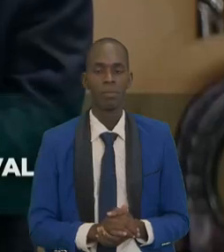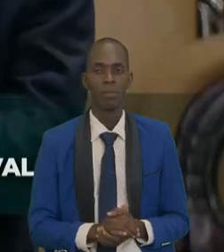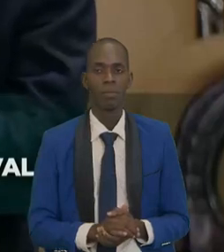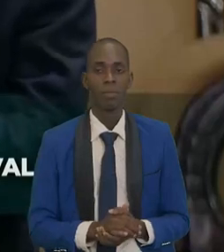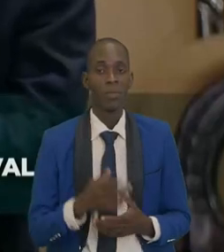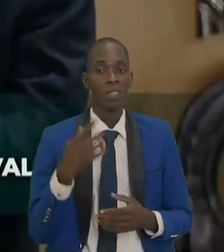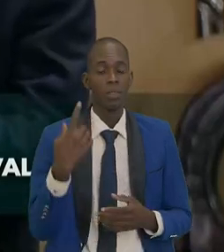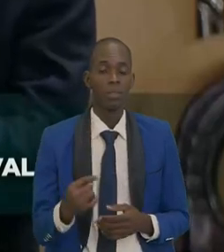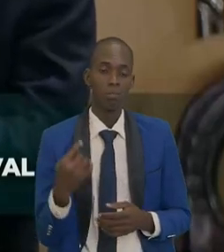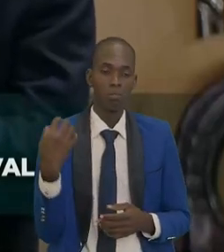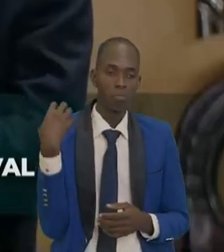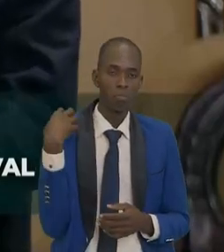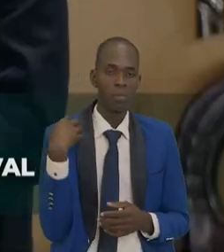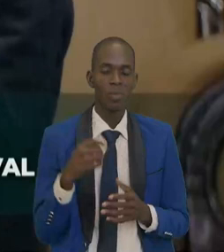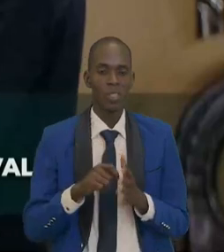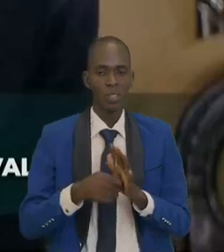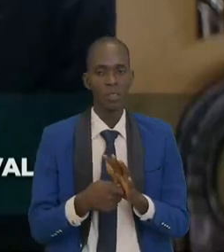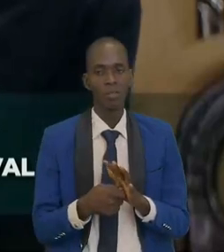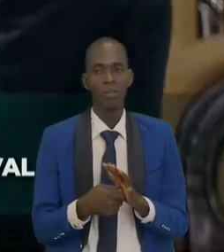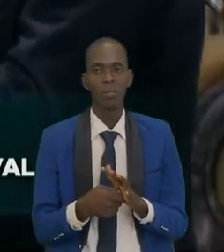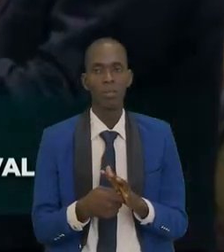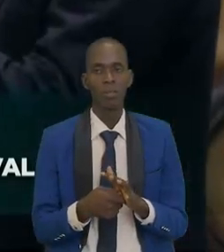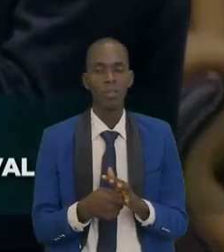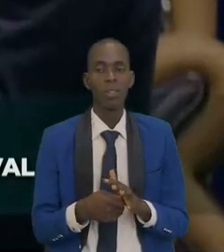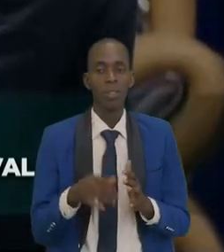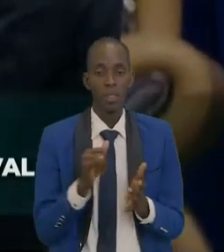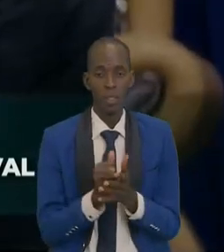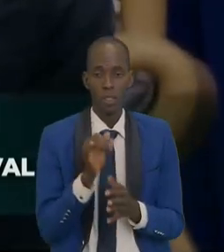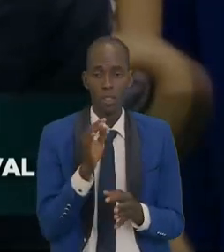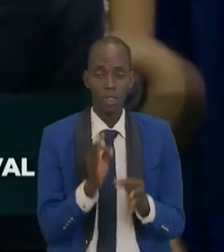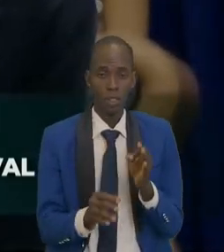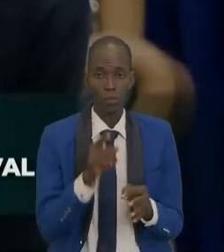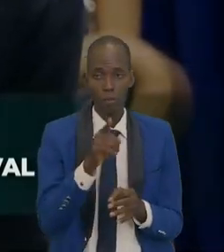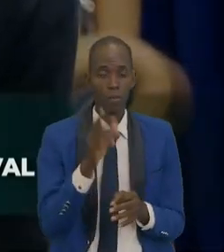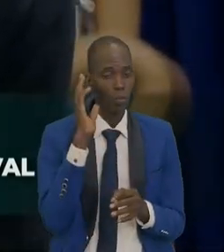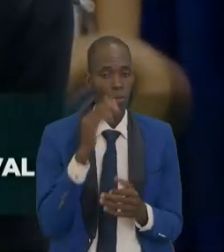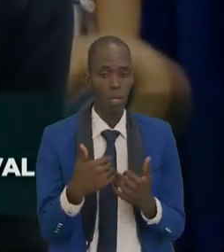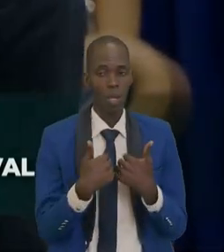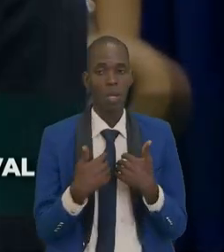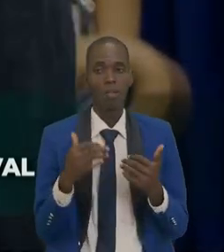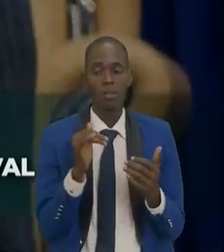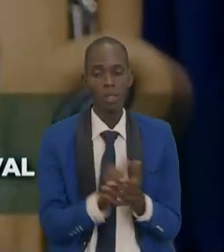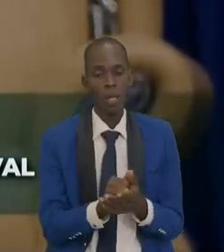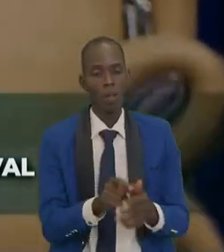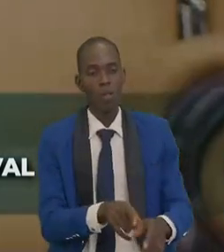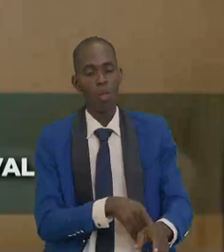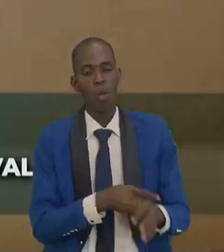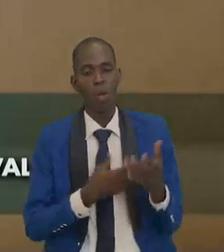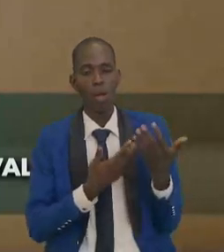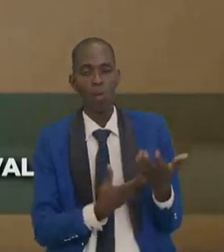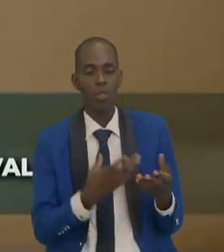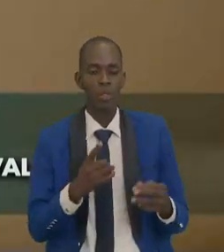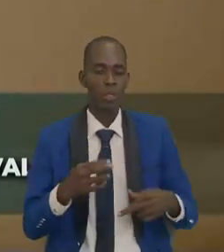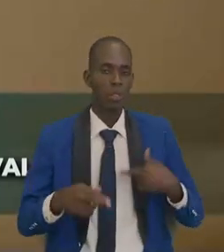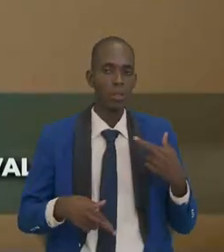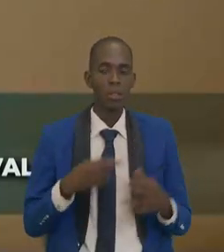La clé principale, la clé maîtresse de la foi. Que si tu veux avoir ce réveil